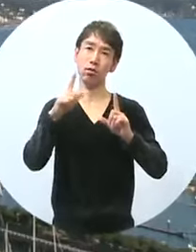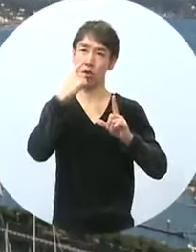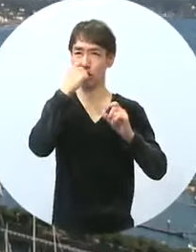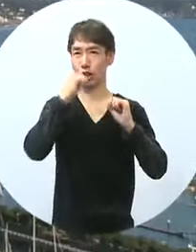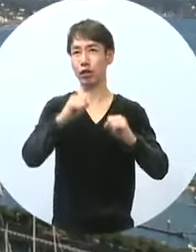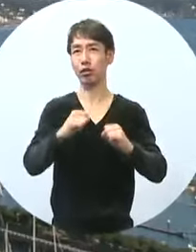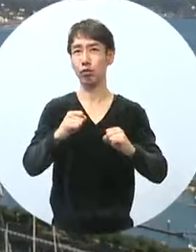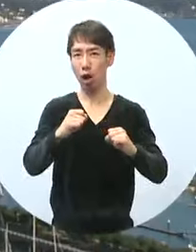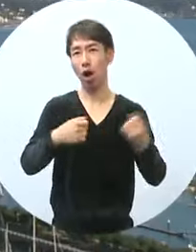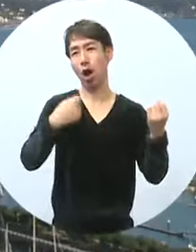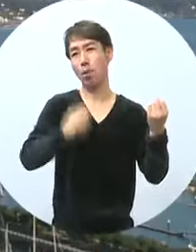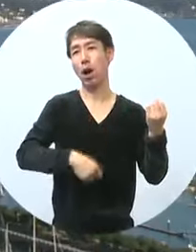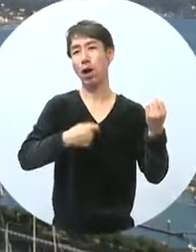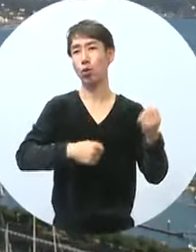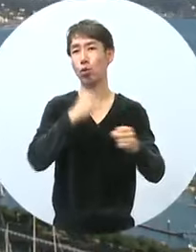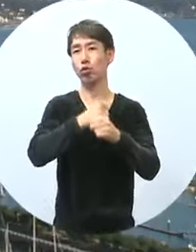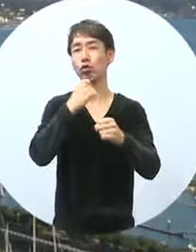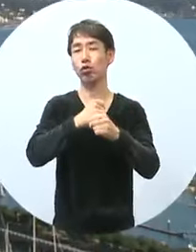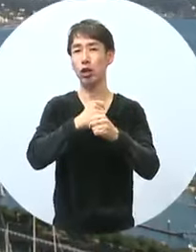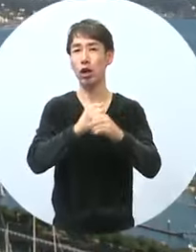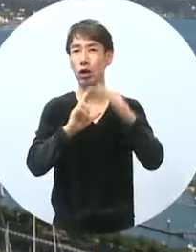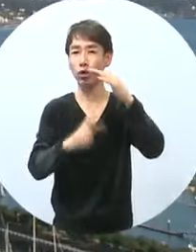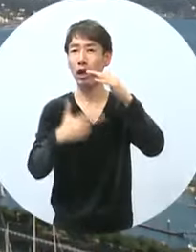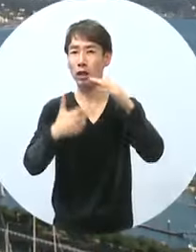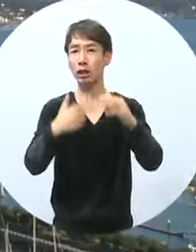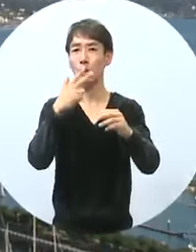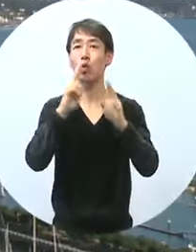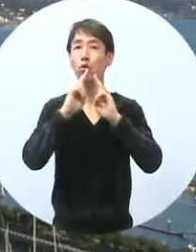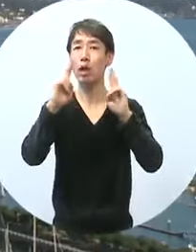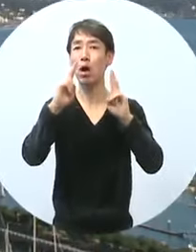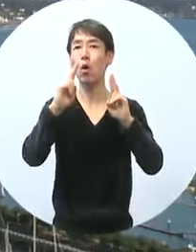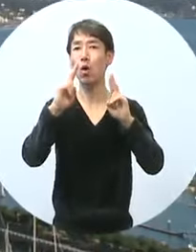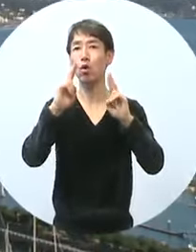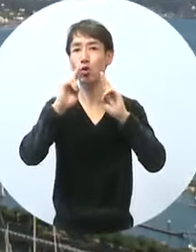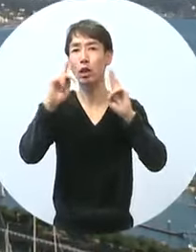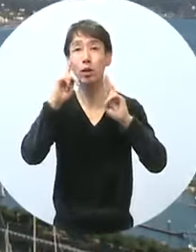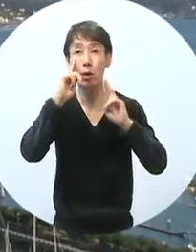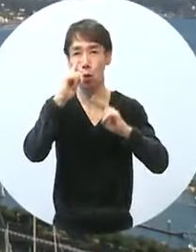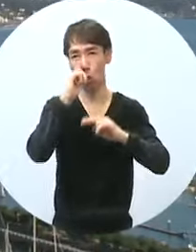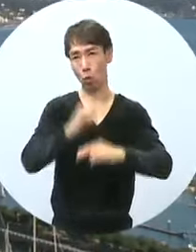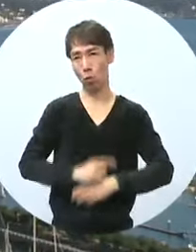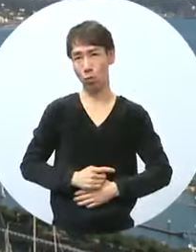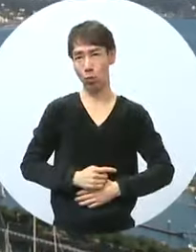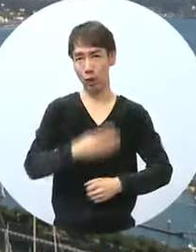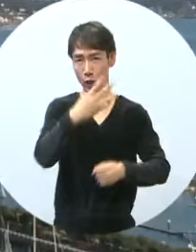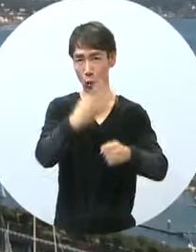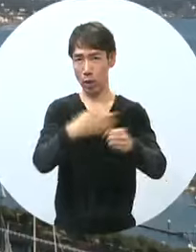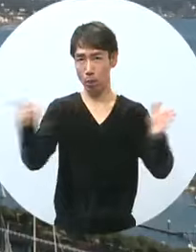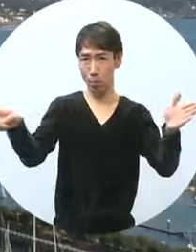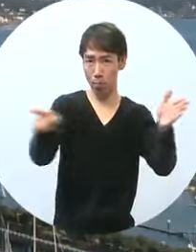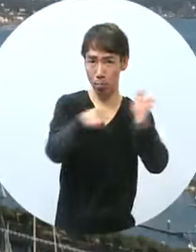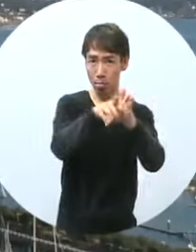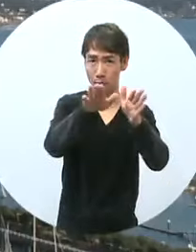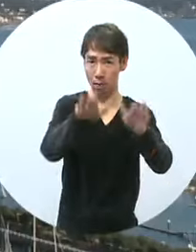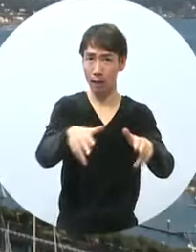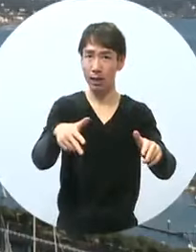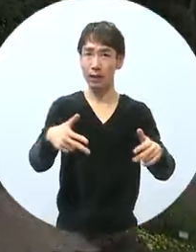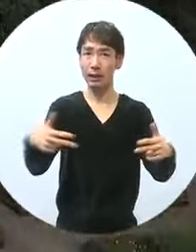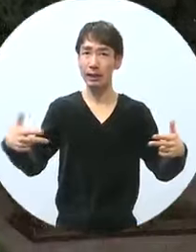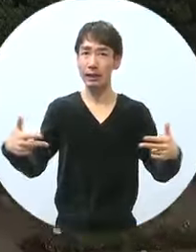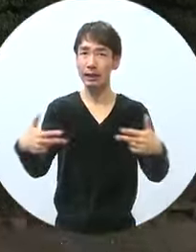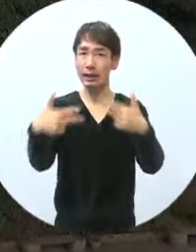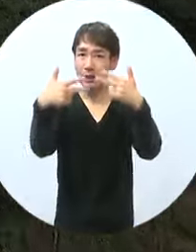で藤沢の歌作ろうということで、もうかれこれ4年になるんですけど、シーキャンドルスというですね、江ノ島のやっぱ